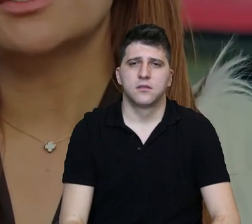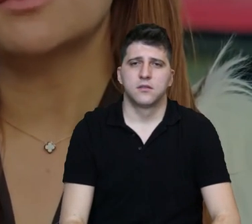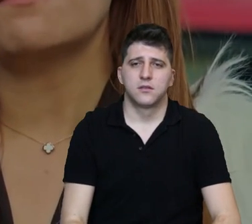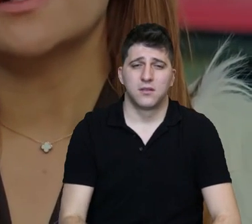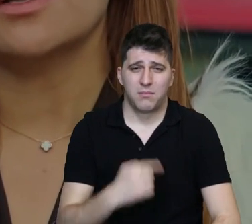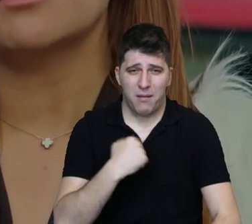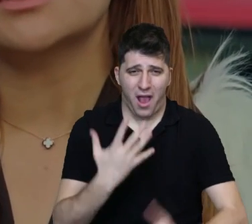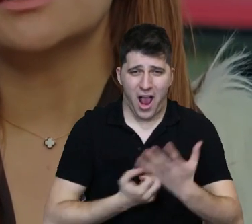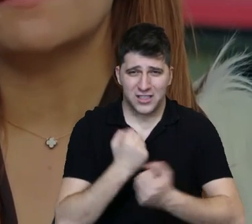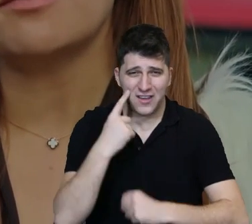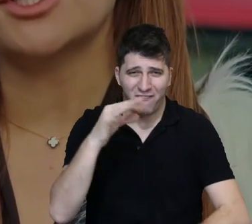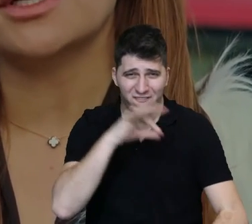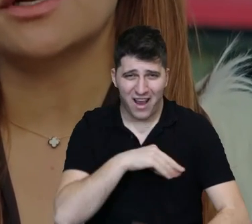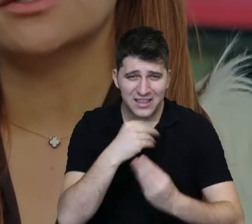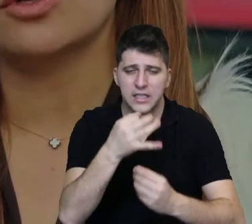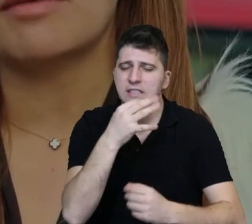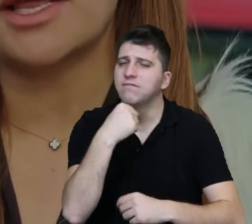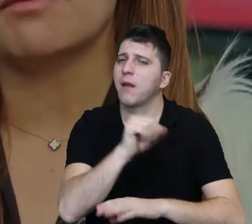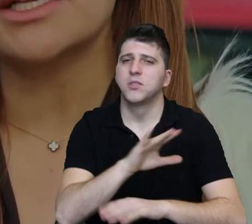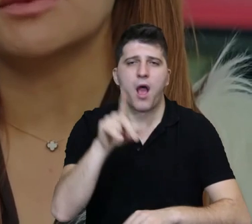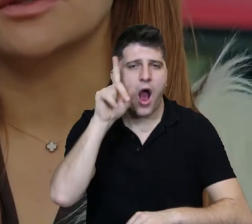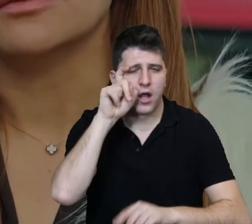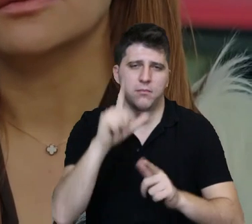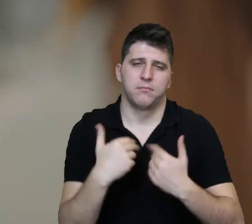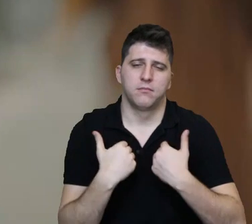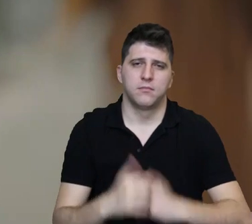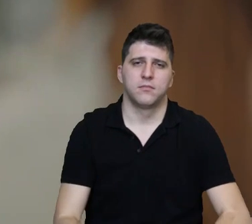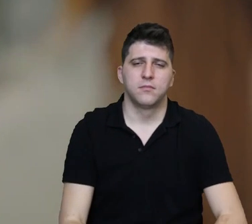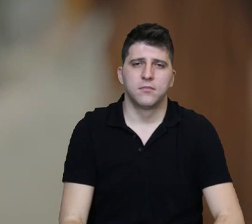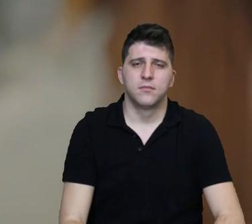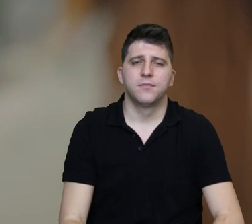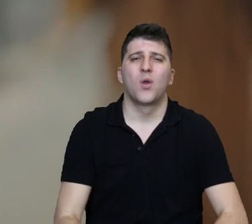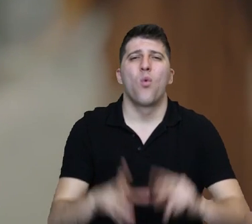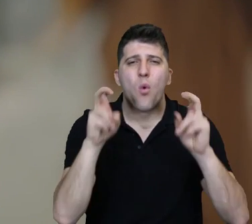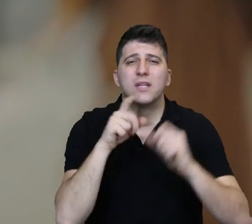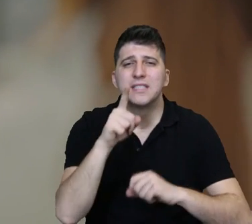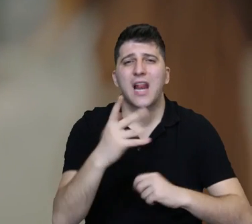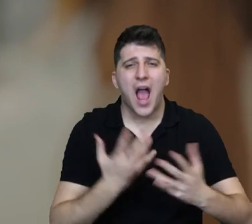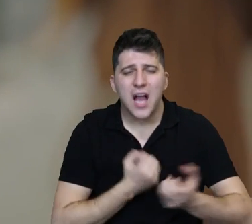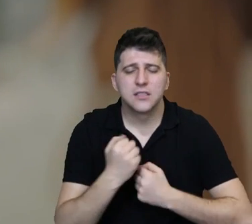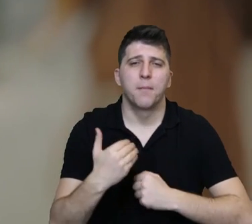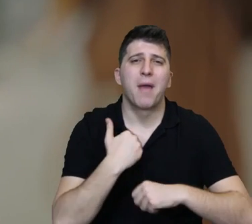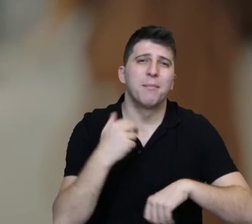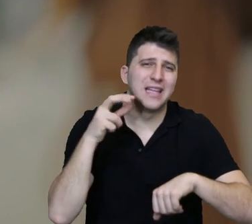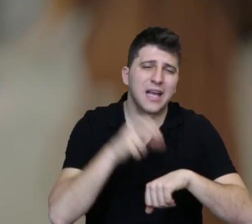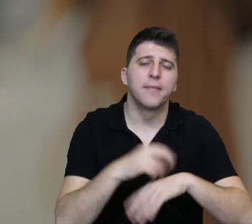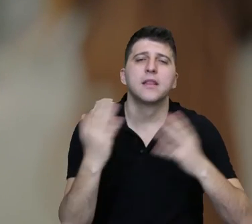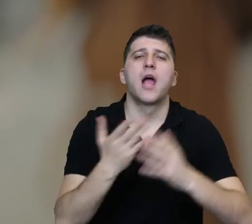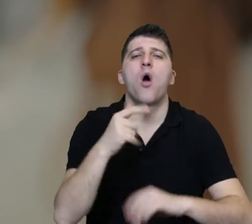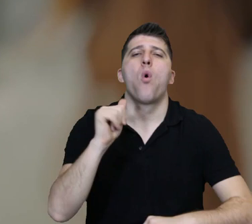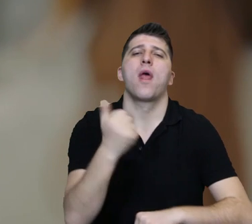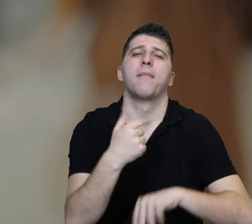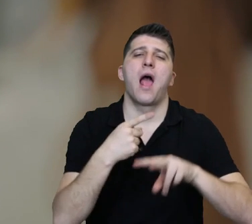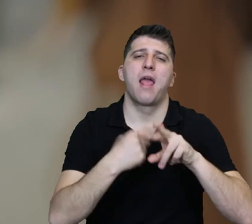Benim acılarımdan faydalanmanıza izin vermeyecek kadar akıllı olmam gerekmez mi? Mesele senin acından da benim intikamımdan da daha